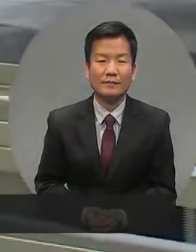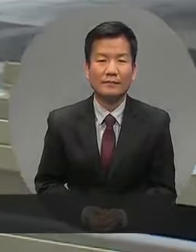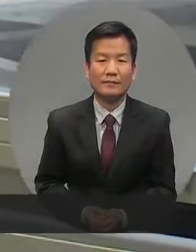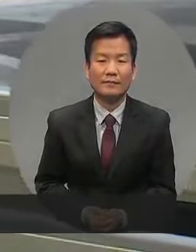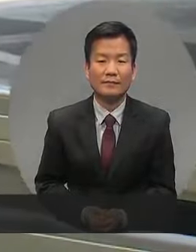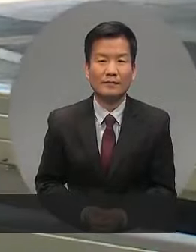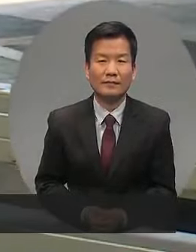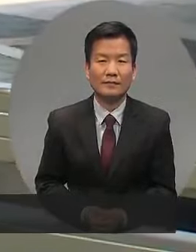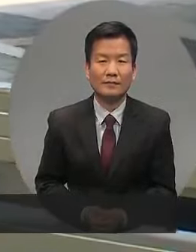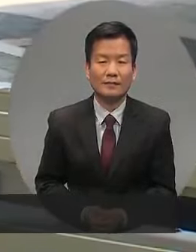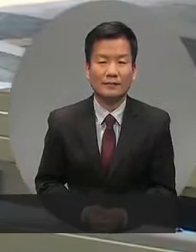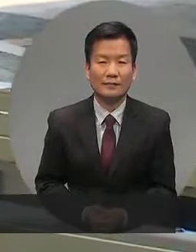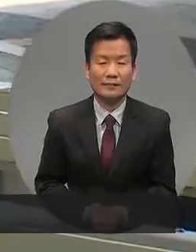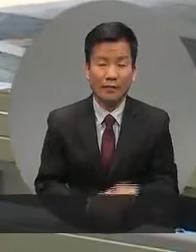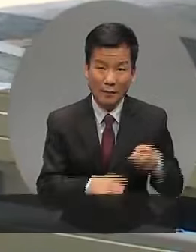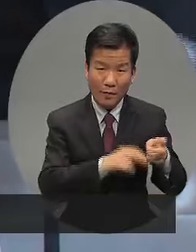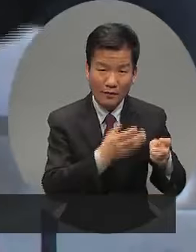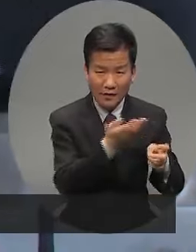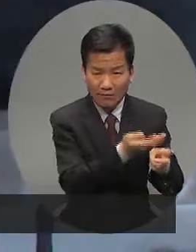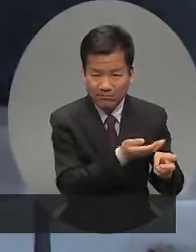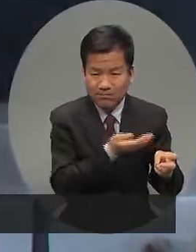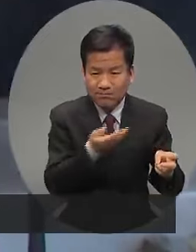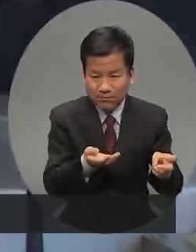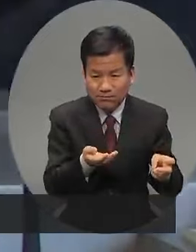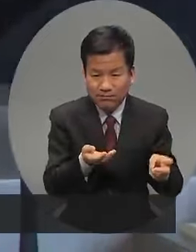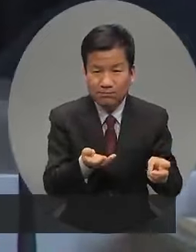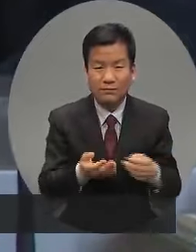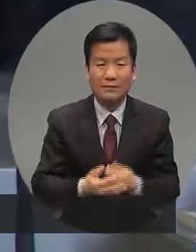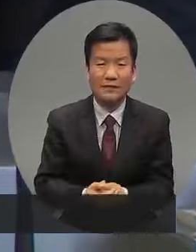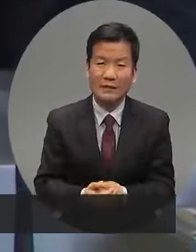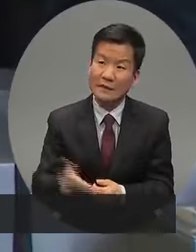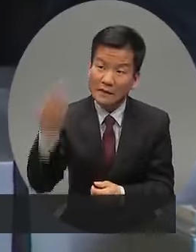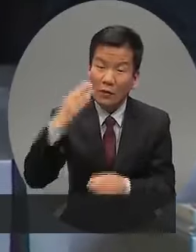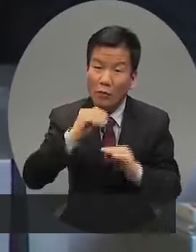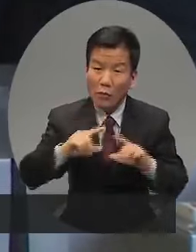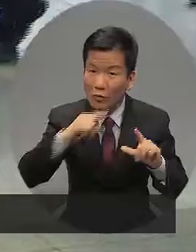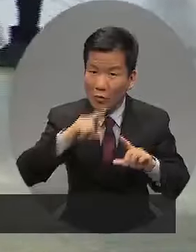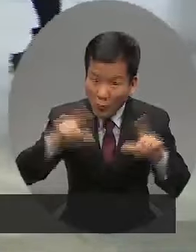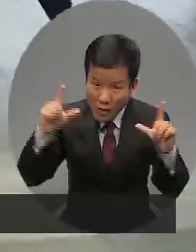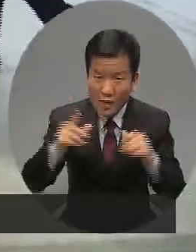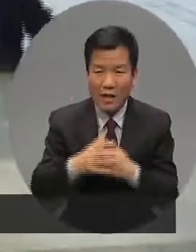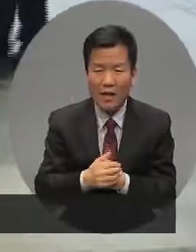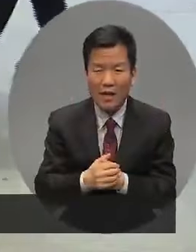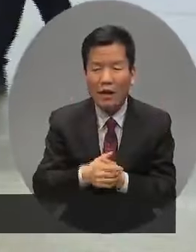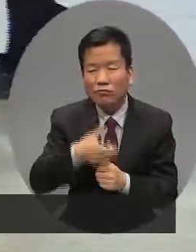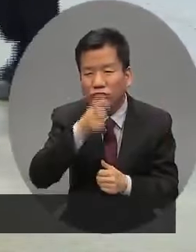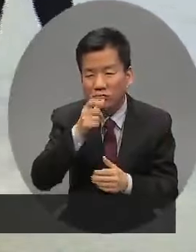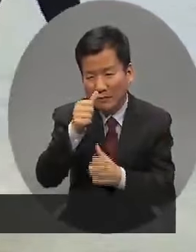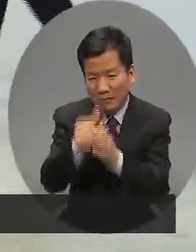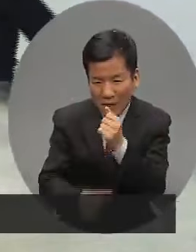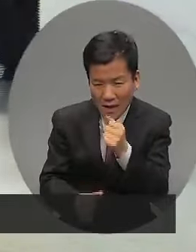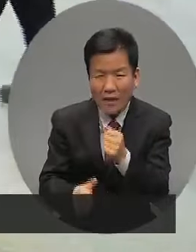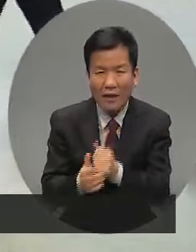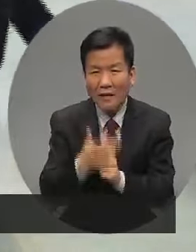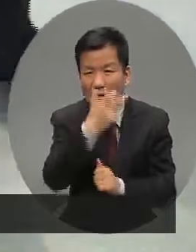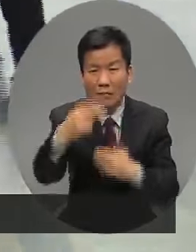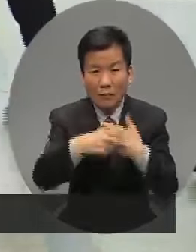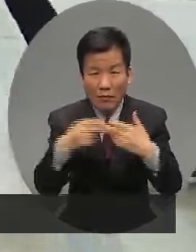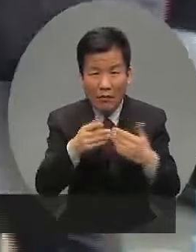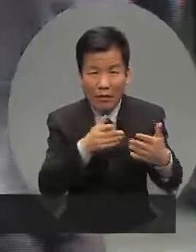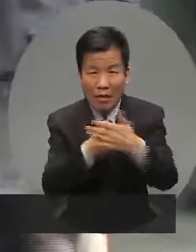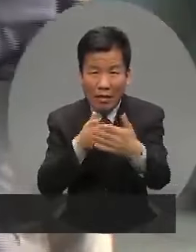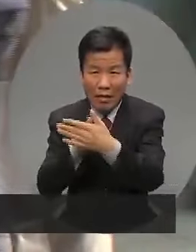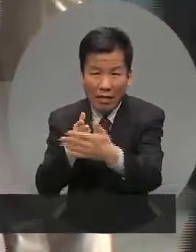기자입니다 버스에서 내려진 관이 운구차에 실립니다 지난 주말 웅덩이에 빠진 뒤 상급병원에서 진료차 받지 못하고